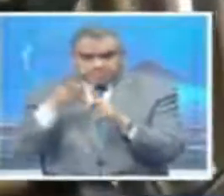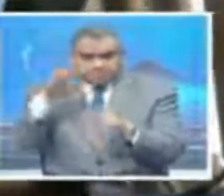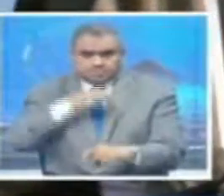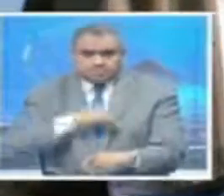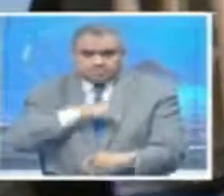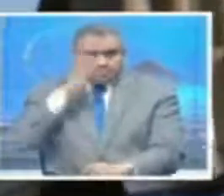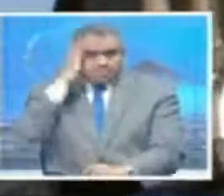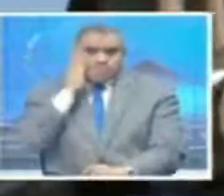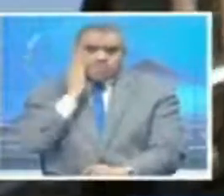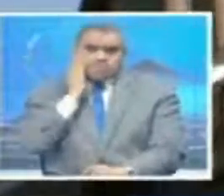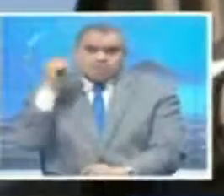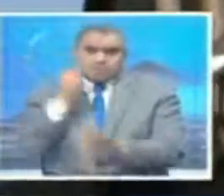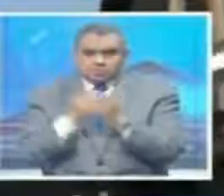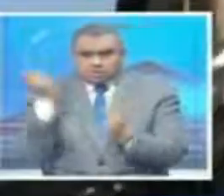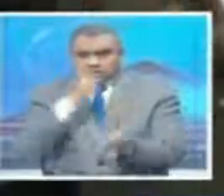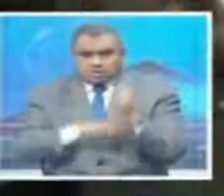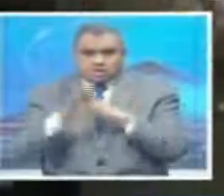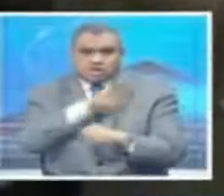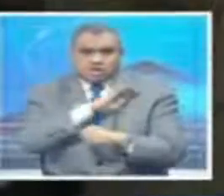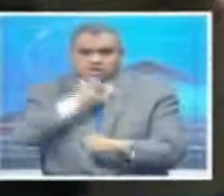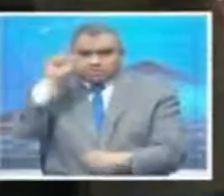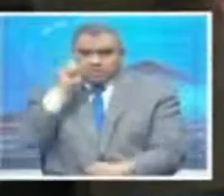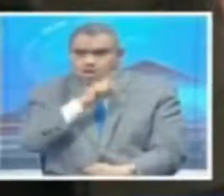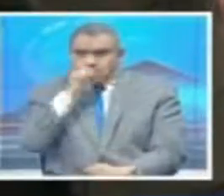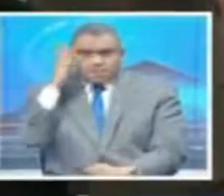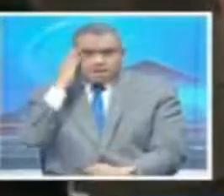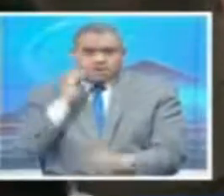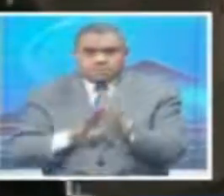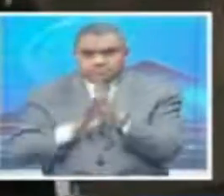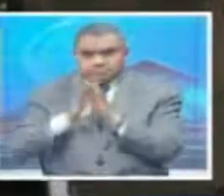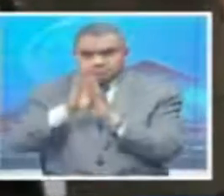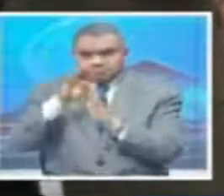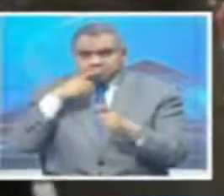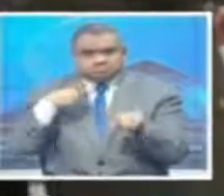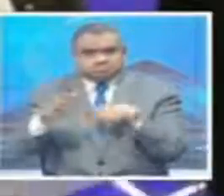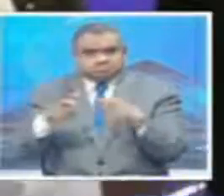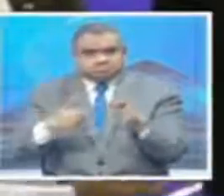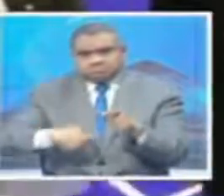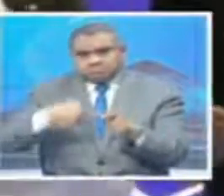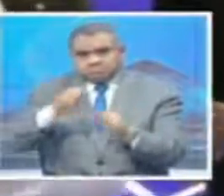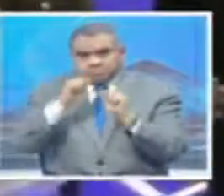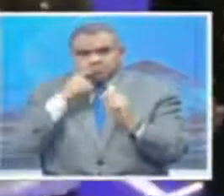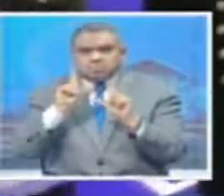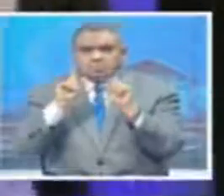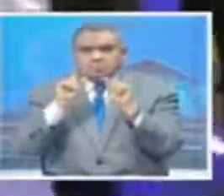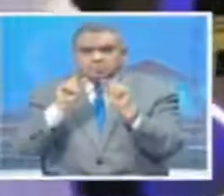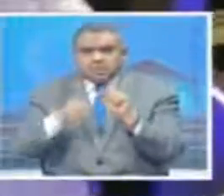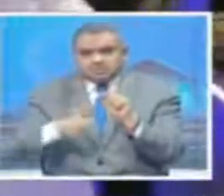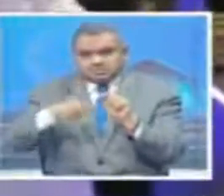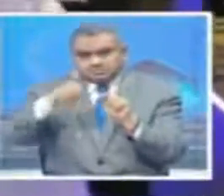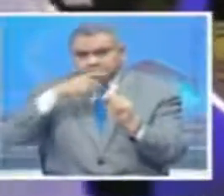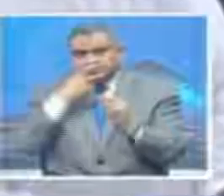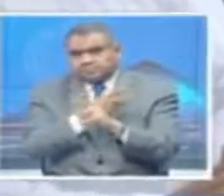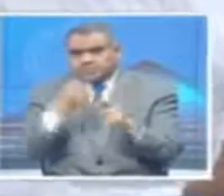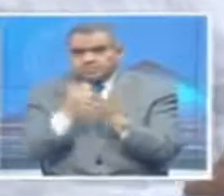اعتزازه بما وصلت إليه الصناعات العسكرية الإماراتية وما تتسم به من تقنية متطورة وجودة عالية